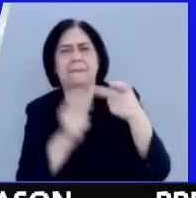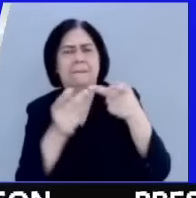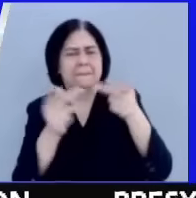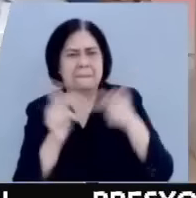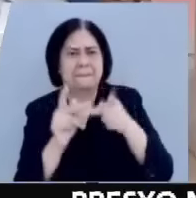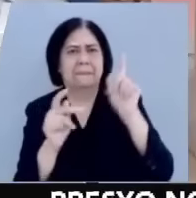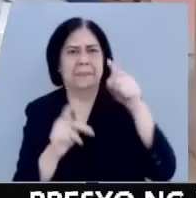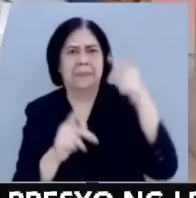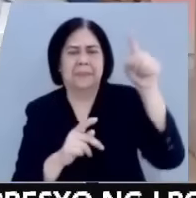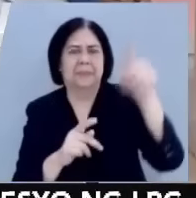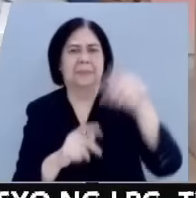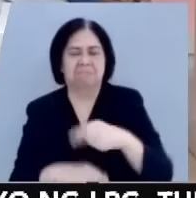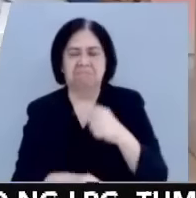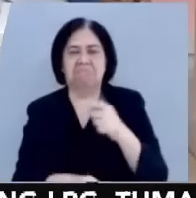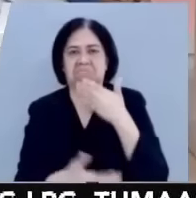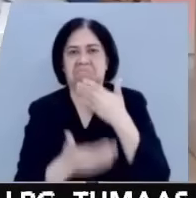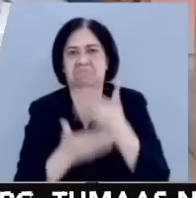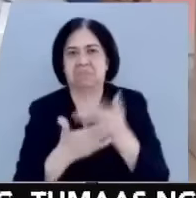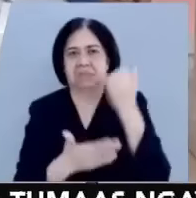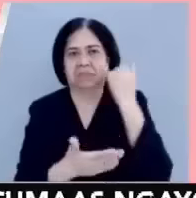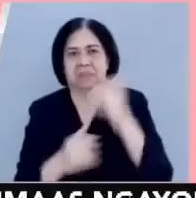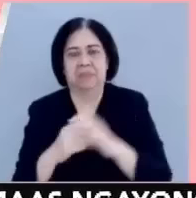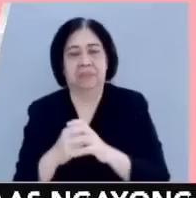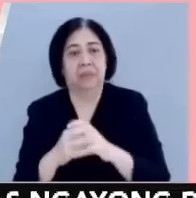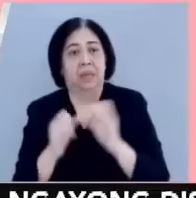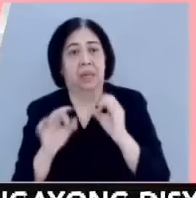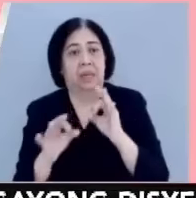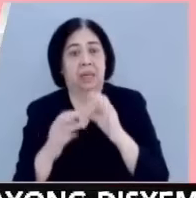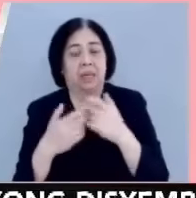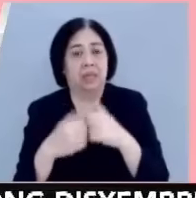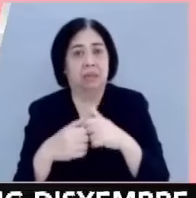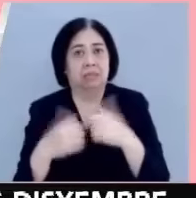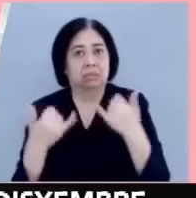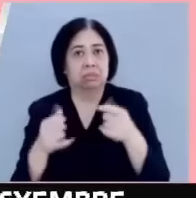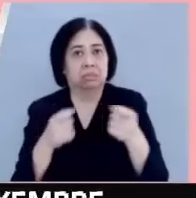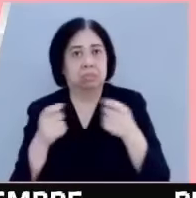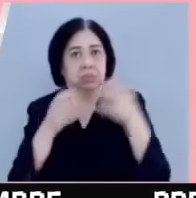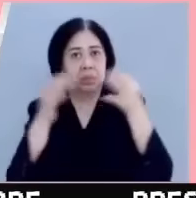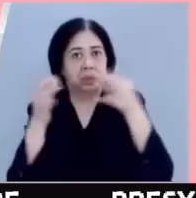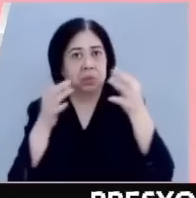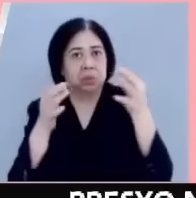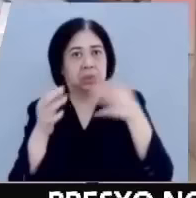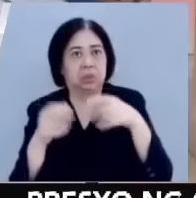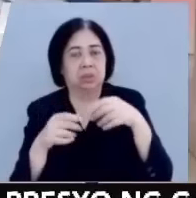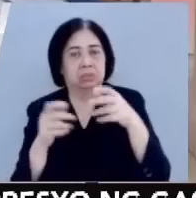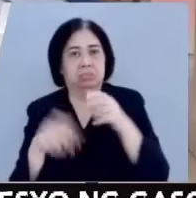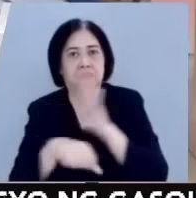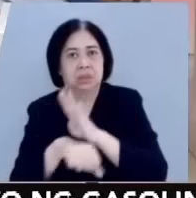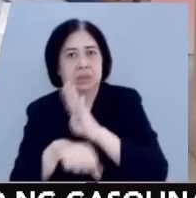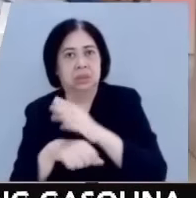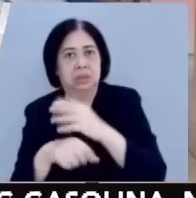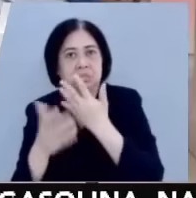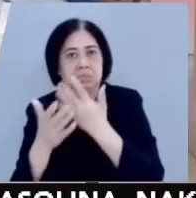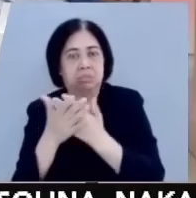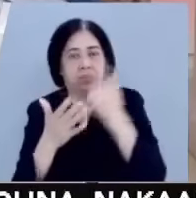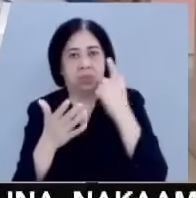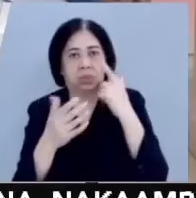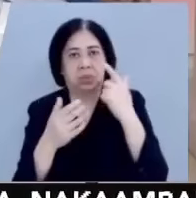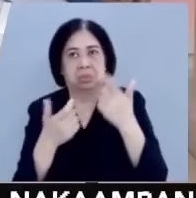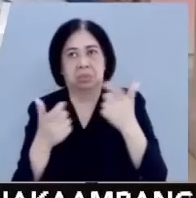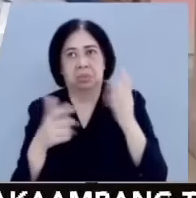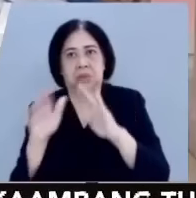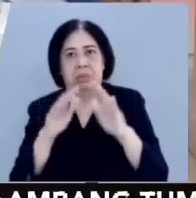Maganda yan eh kapag ba naresolba yung drug Trading sa Bilibid ah masabi natin na malaking bahagi na rin ang ating problema sa droga